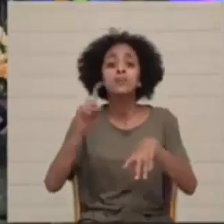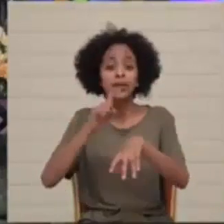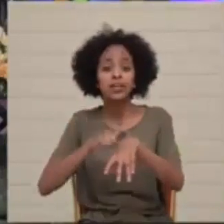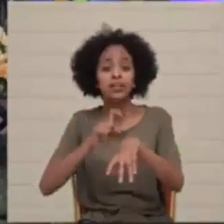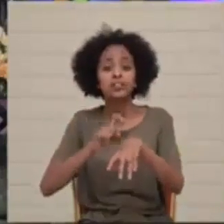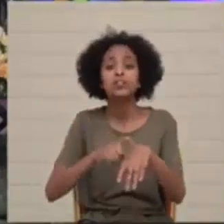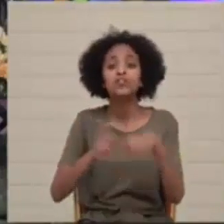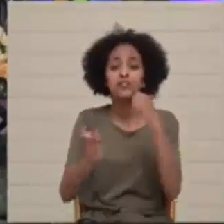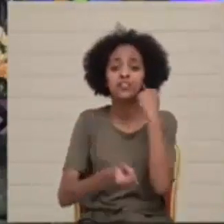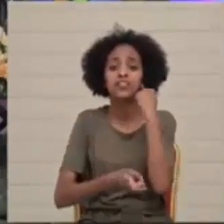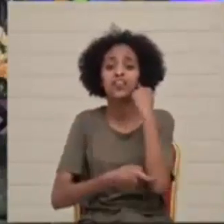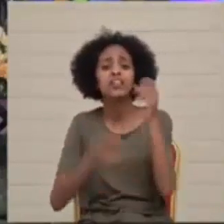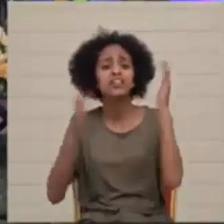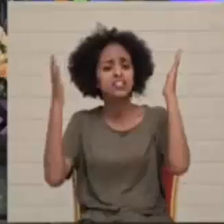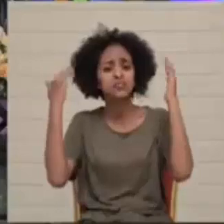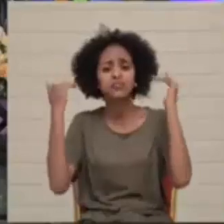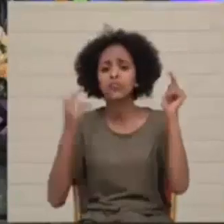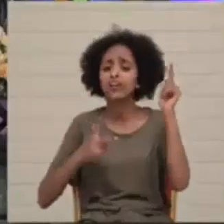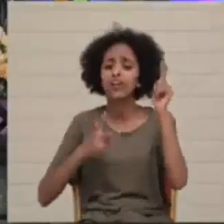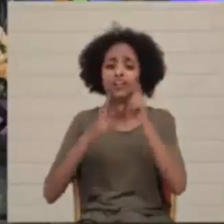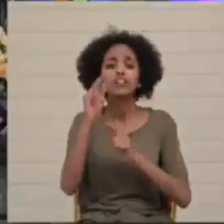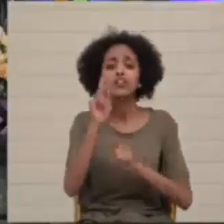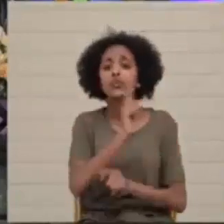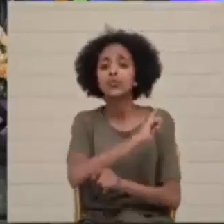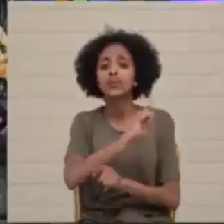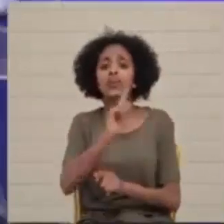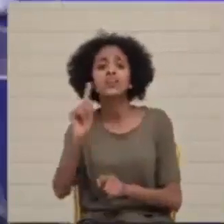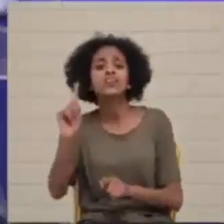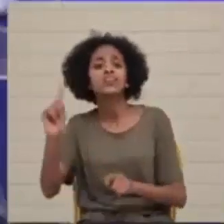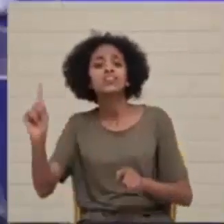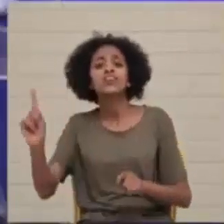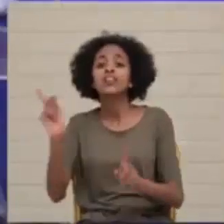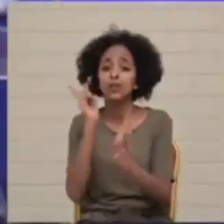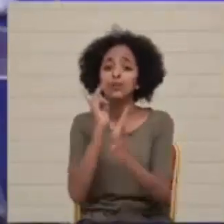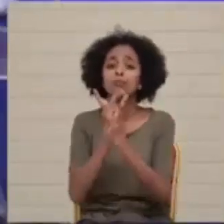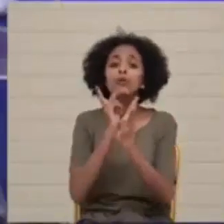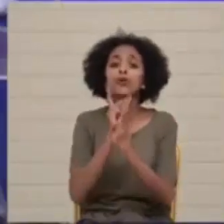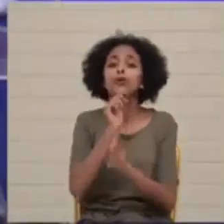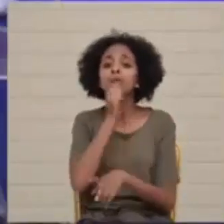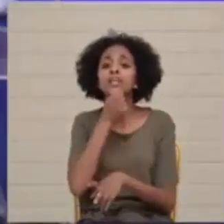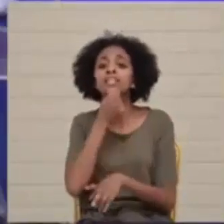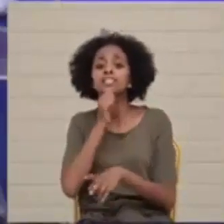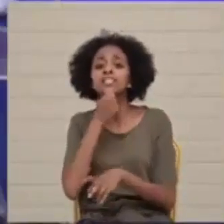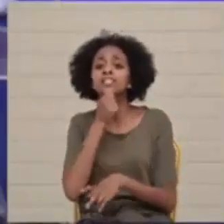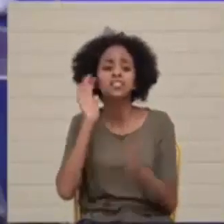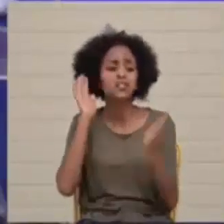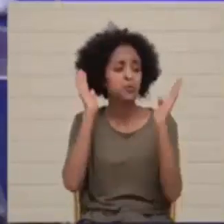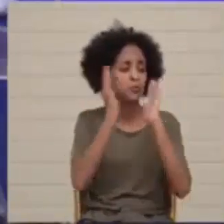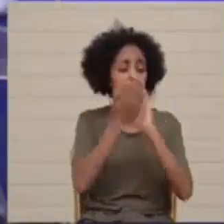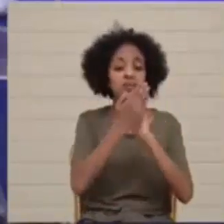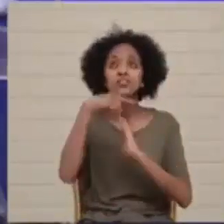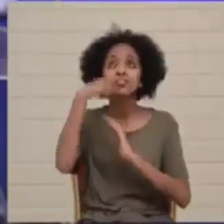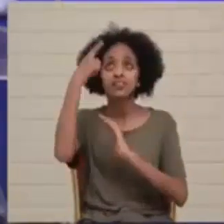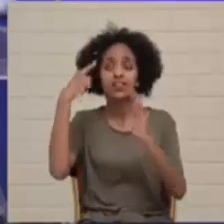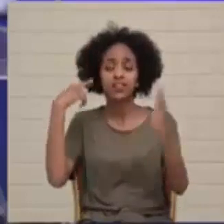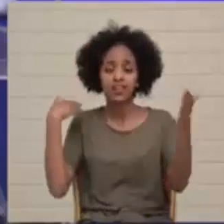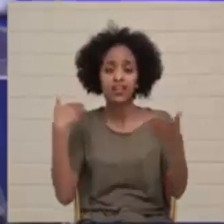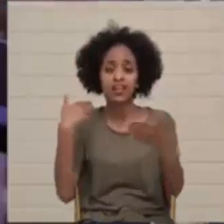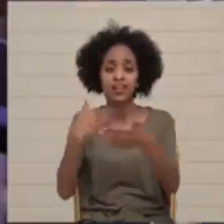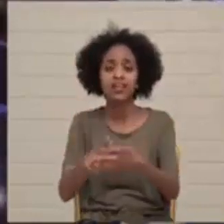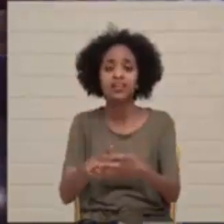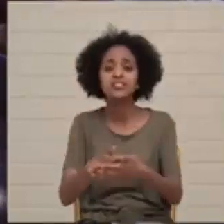በጊዜው ፈተና ተስፋህን አትቁረጥ ጠብቀው በትዕግስት ዘንበል እስኪል